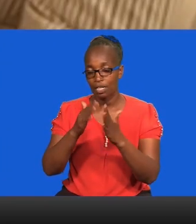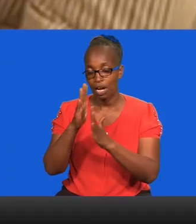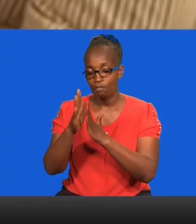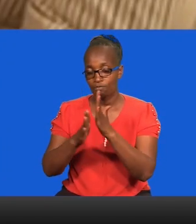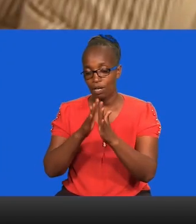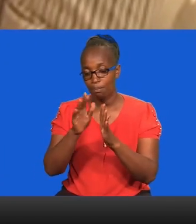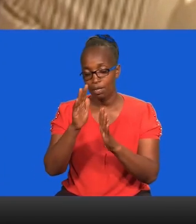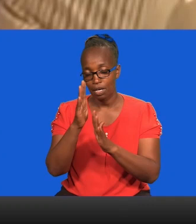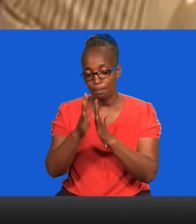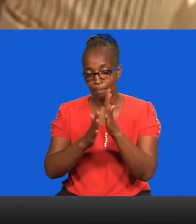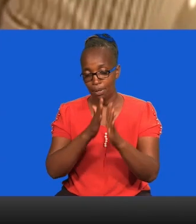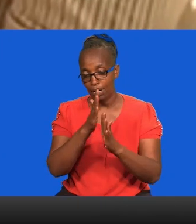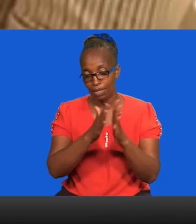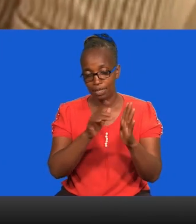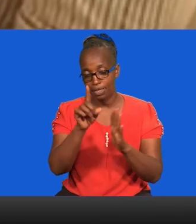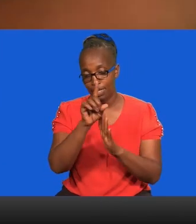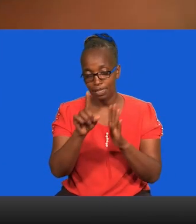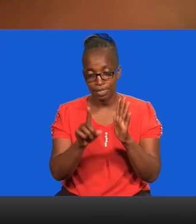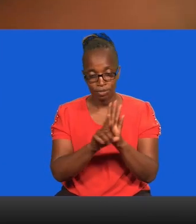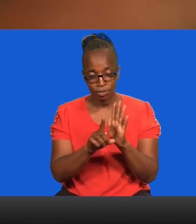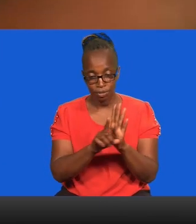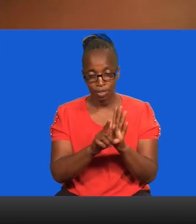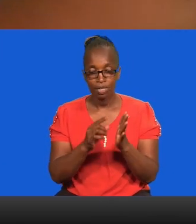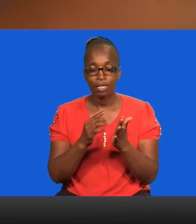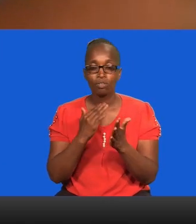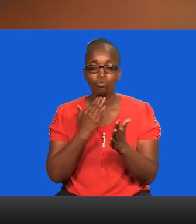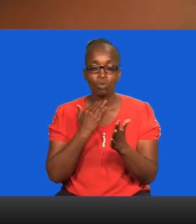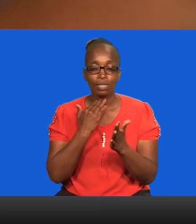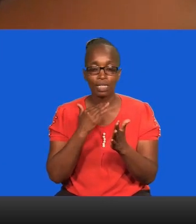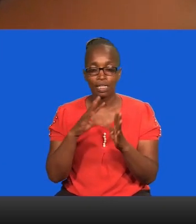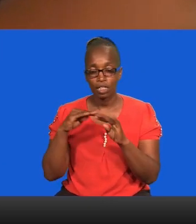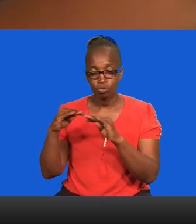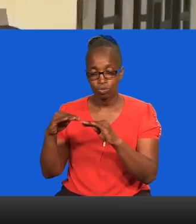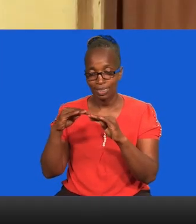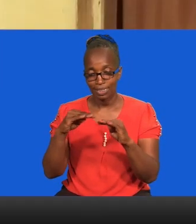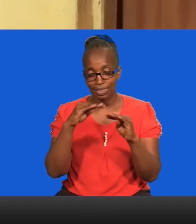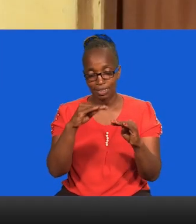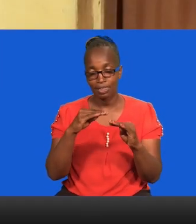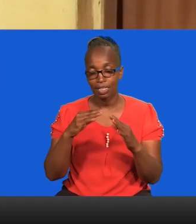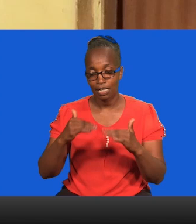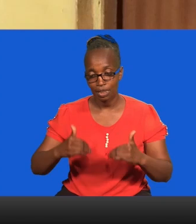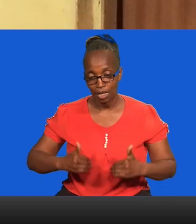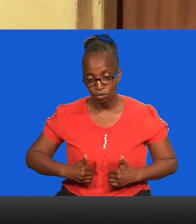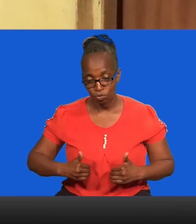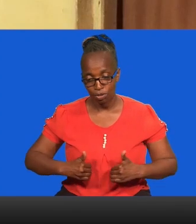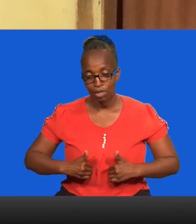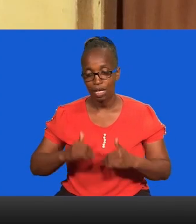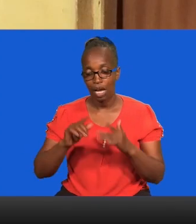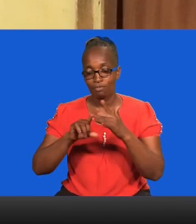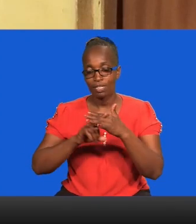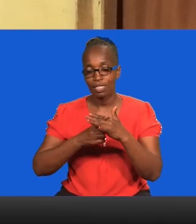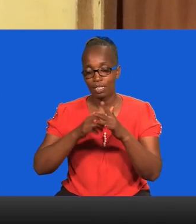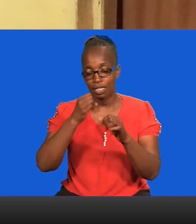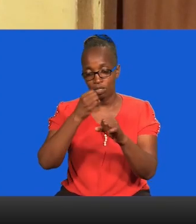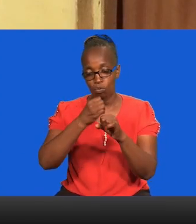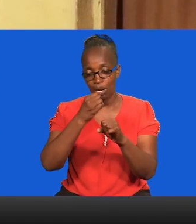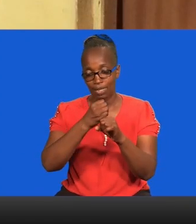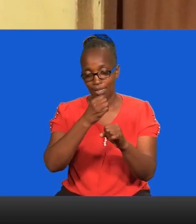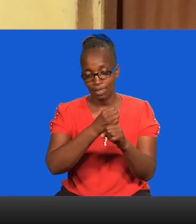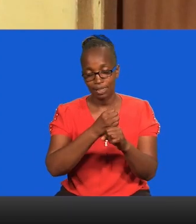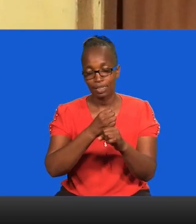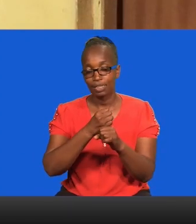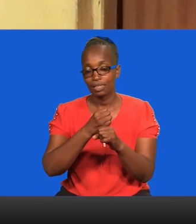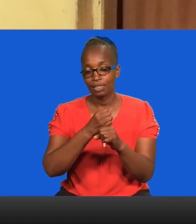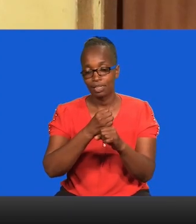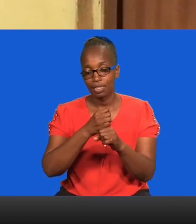za maisha, kutoweza kuzaa na kuhamasisha usherati miongoni mwa vijana. When I started working in this environment, I realized that